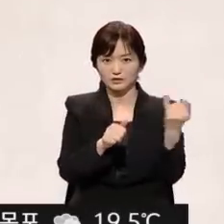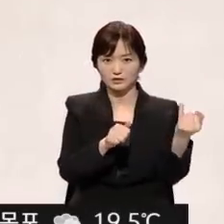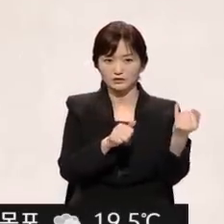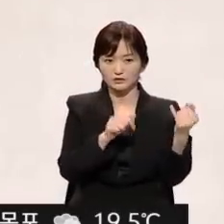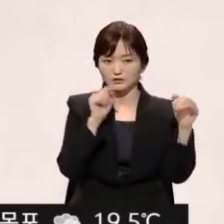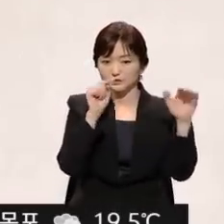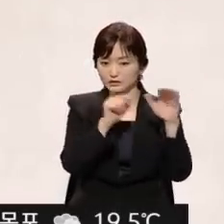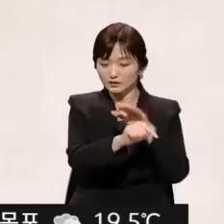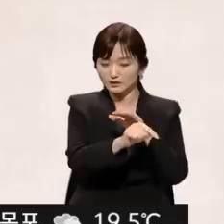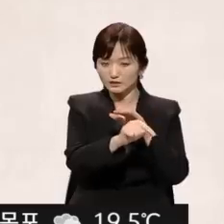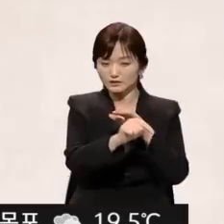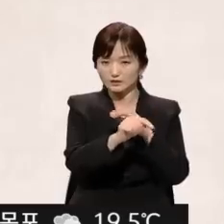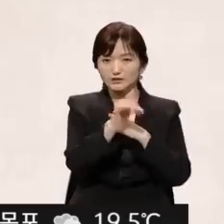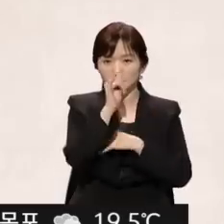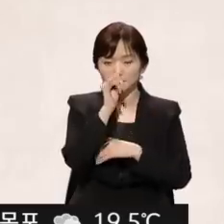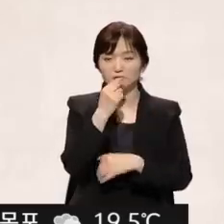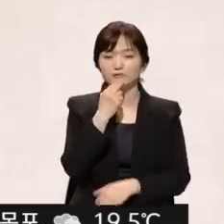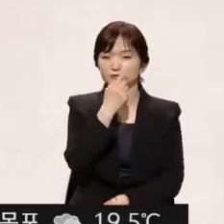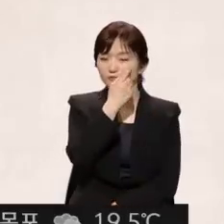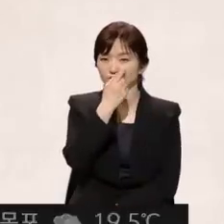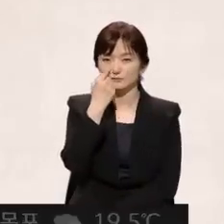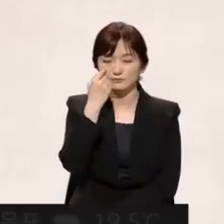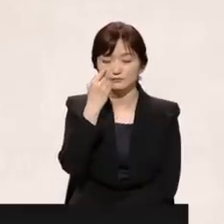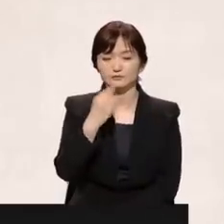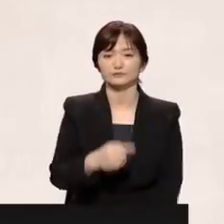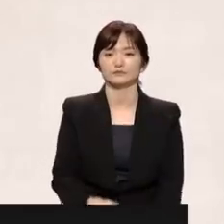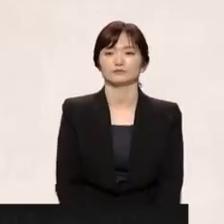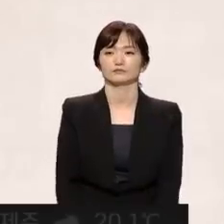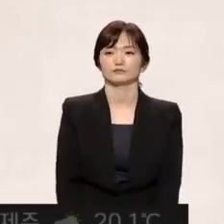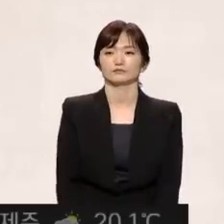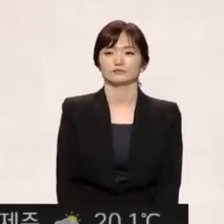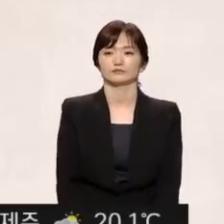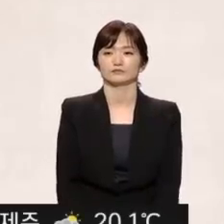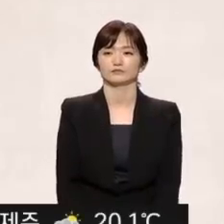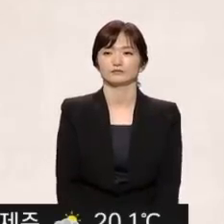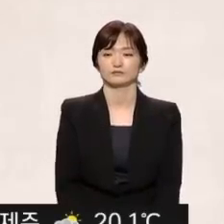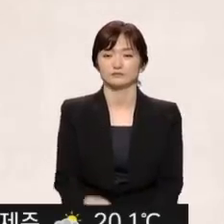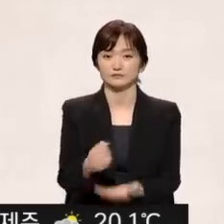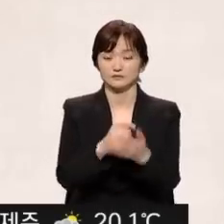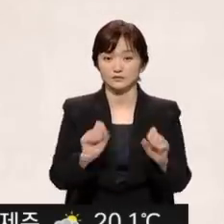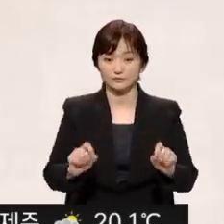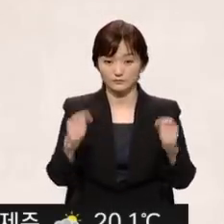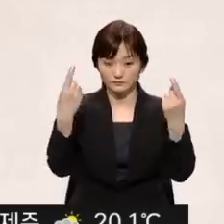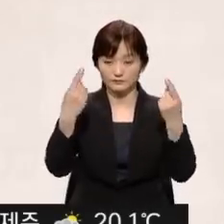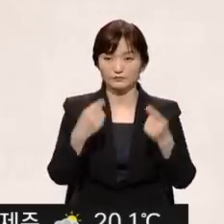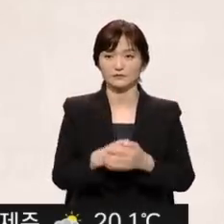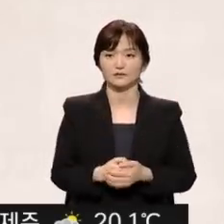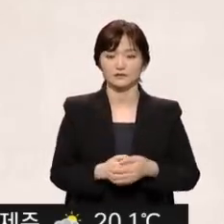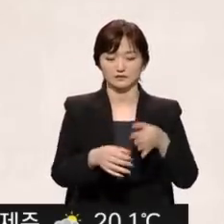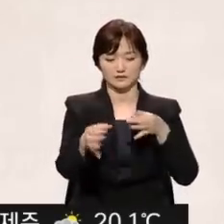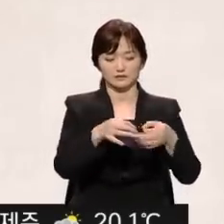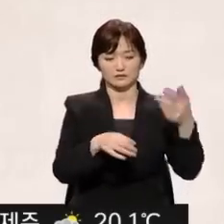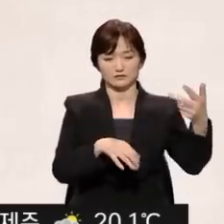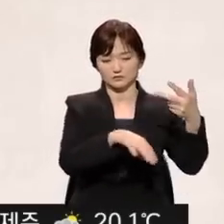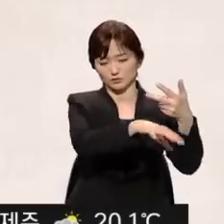방문을 했는지 여부에 대해서 확인을 하는데요. 어허. 그런데 너무나 공교롭게도 7개의 매장이